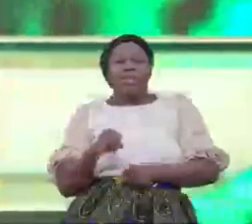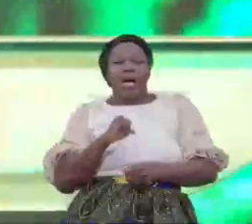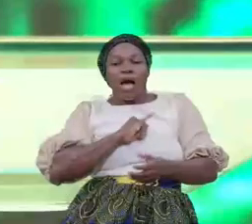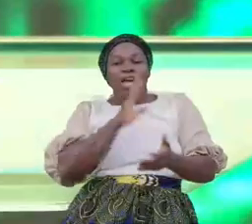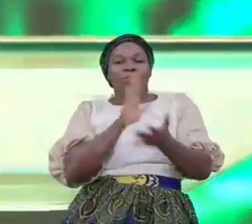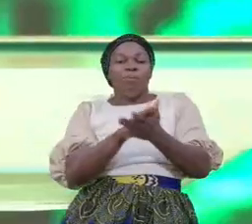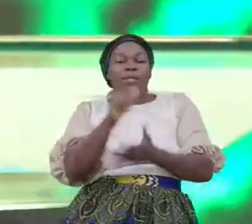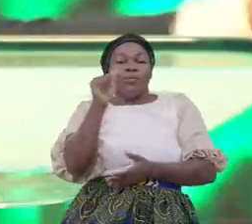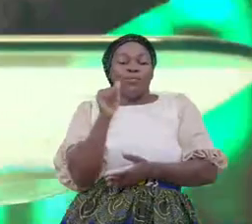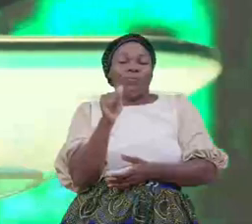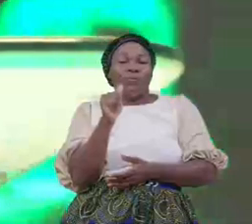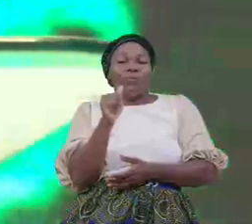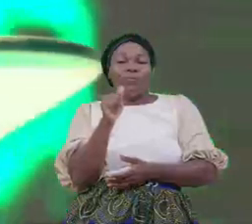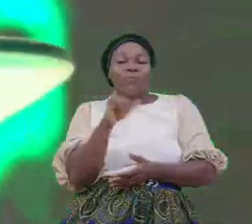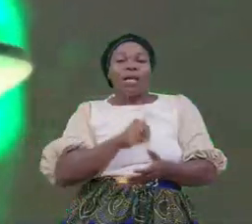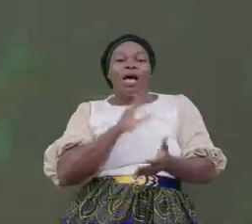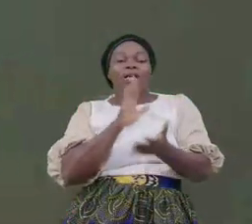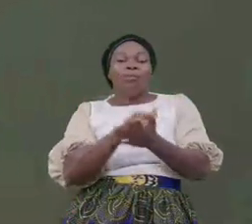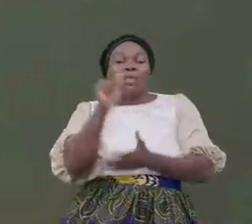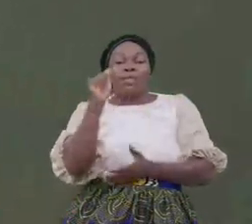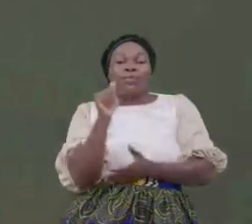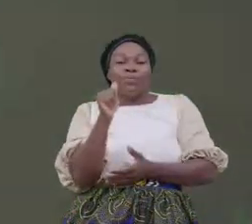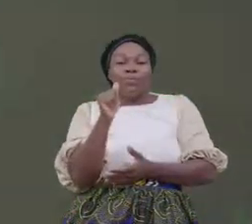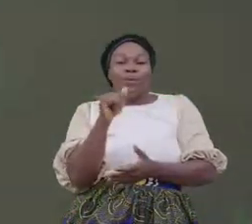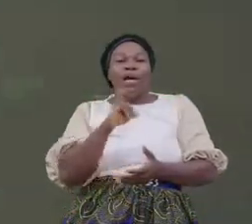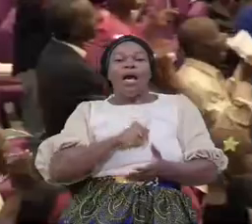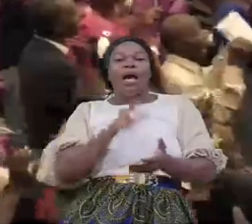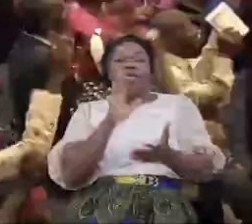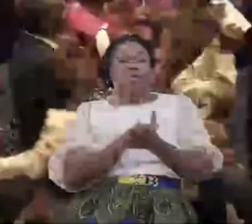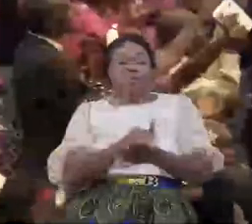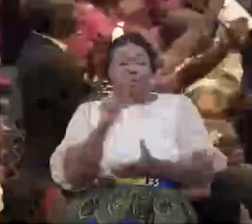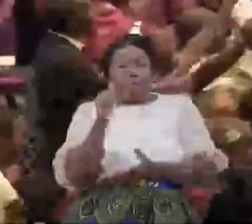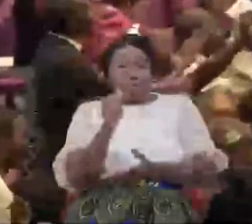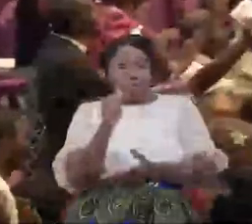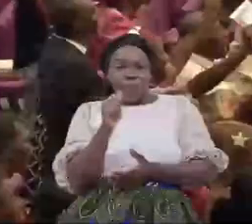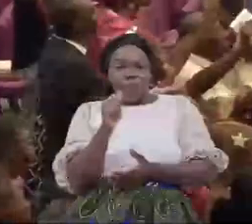crois. Je crois. Je crois.